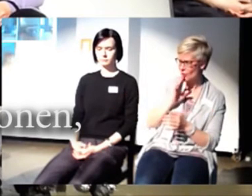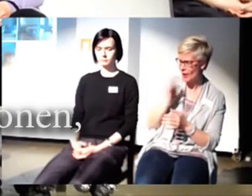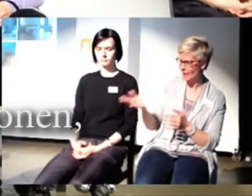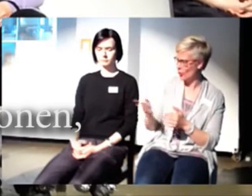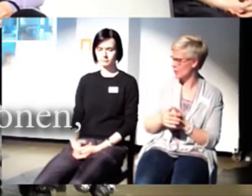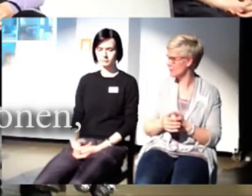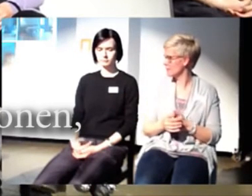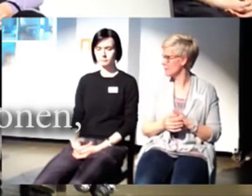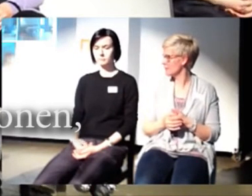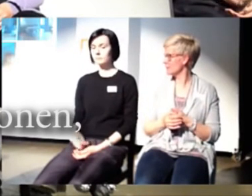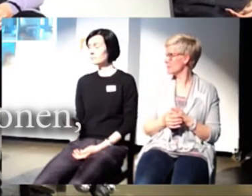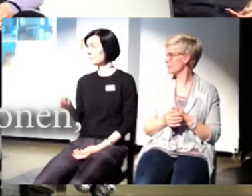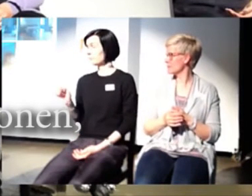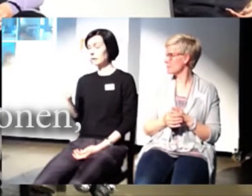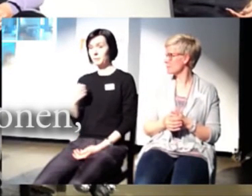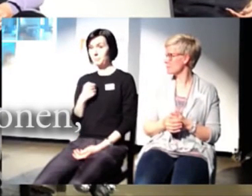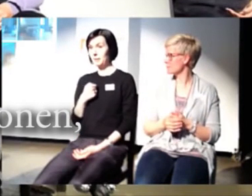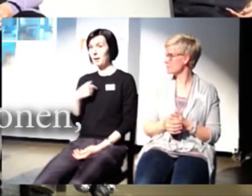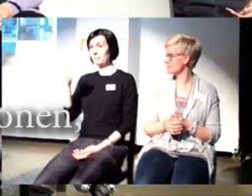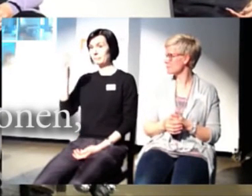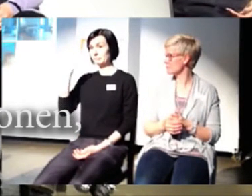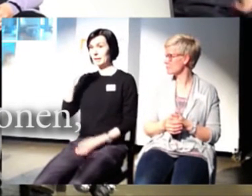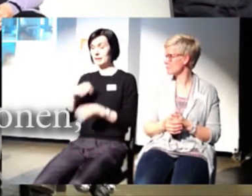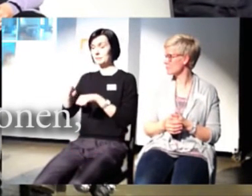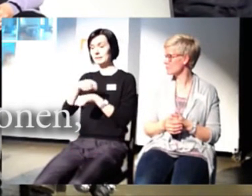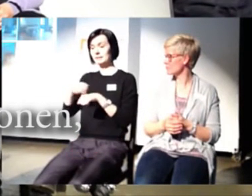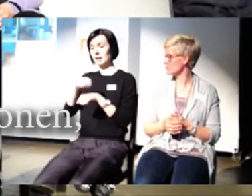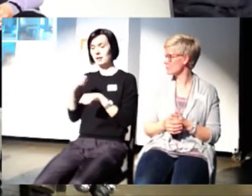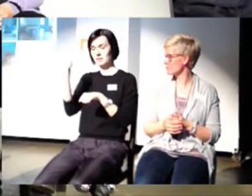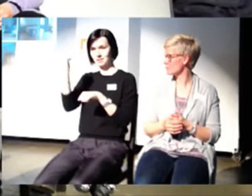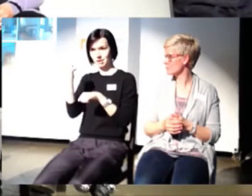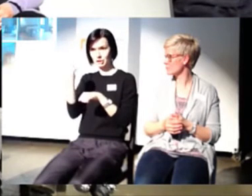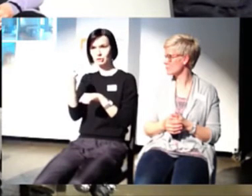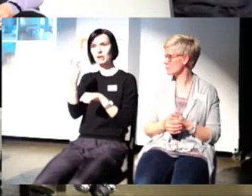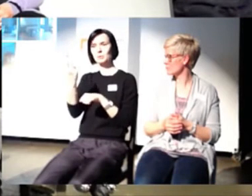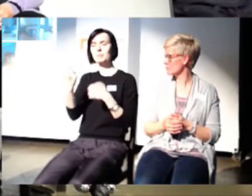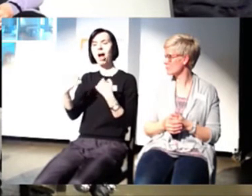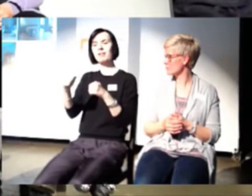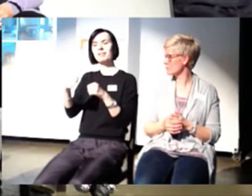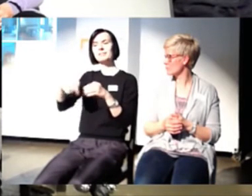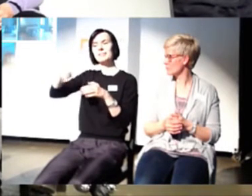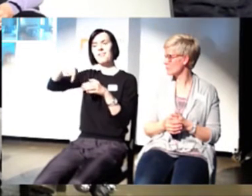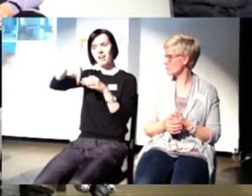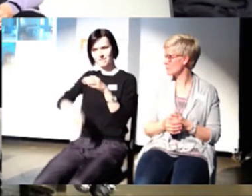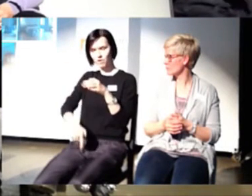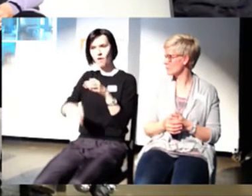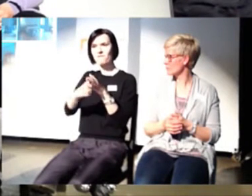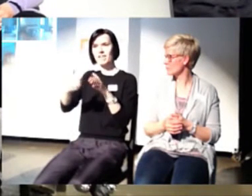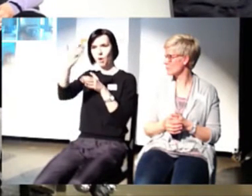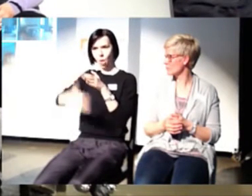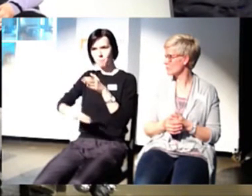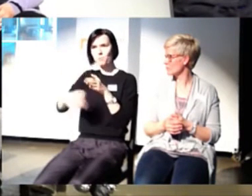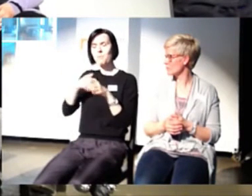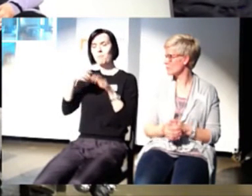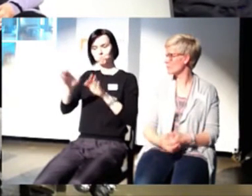Mä oon ollut tosiaan Saaren kartanossa tämmöisessä aktivistikaivossa yhden viikonlopun ja yhden yön. Ja